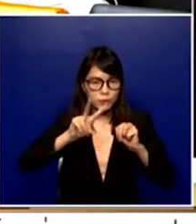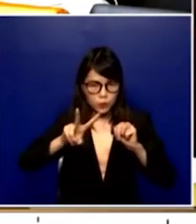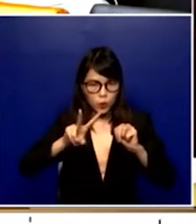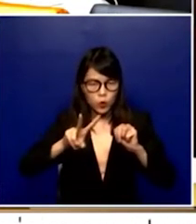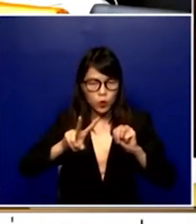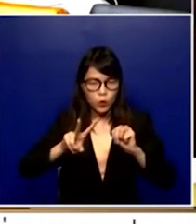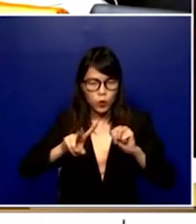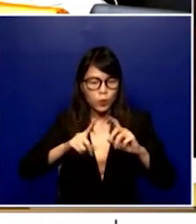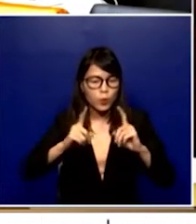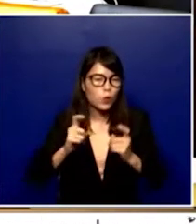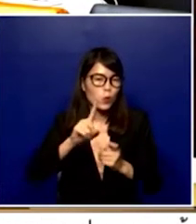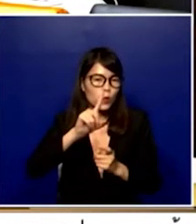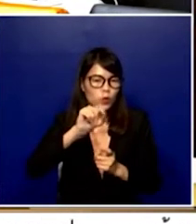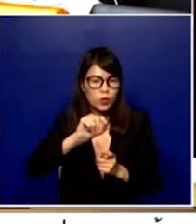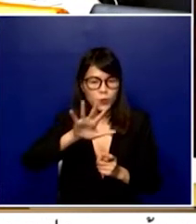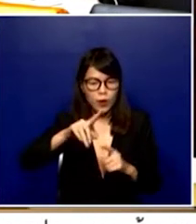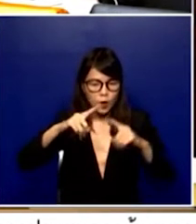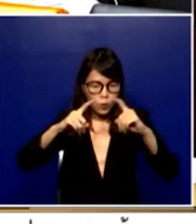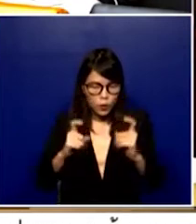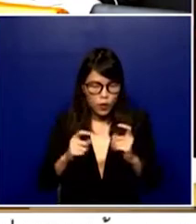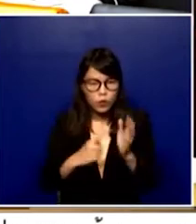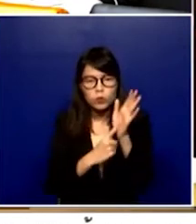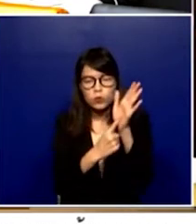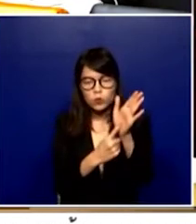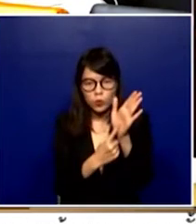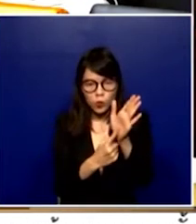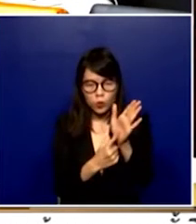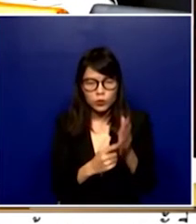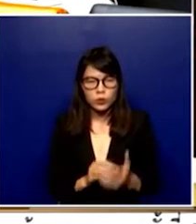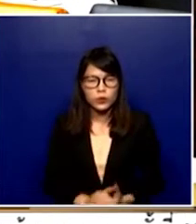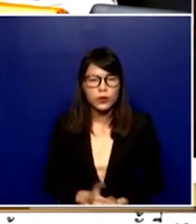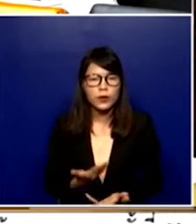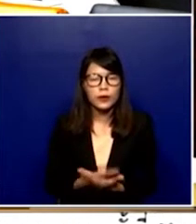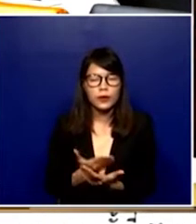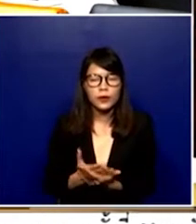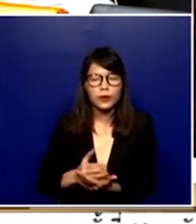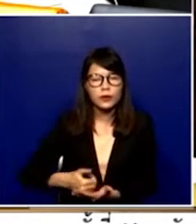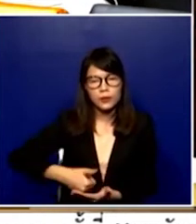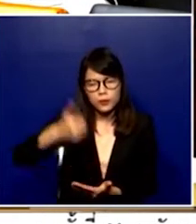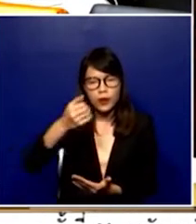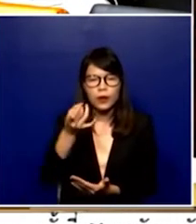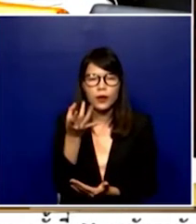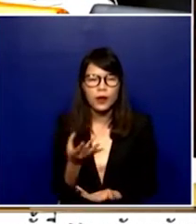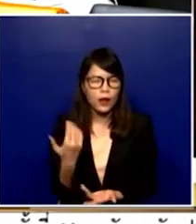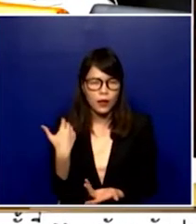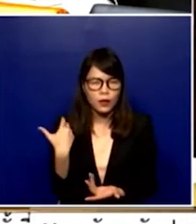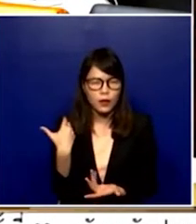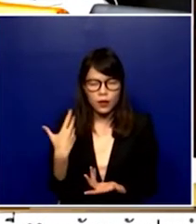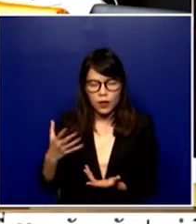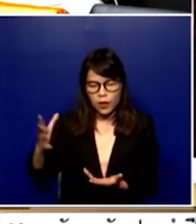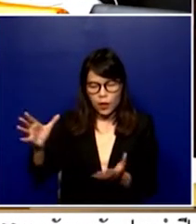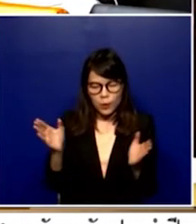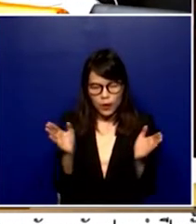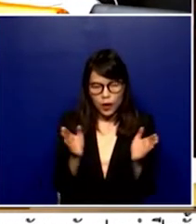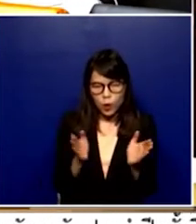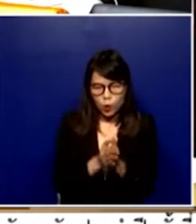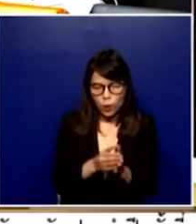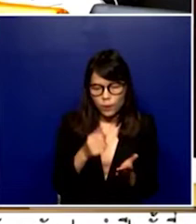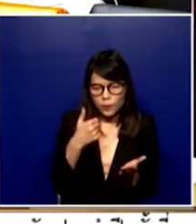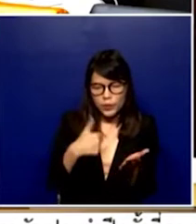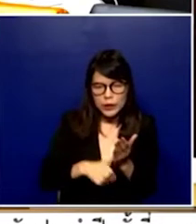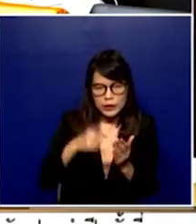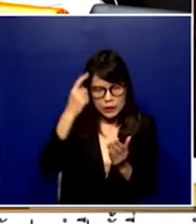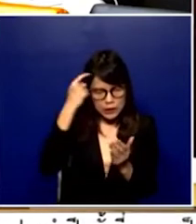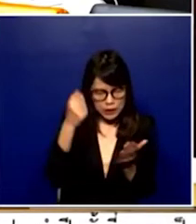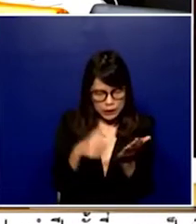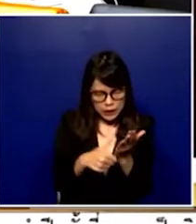วงเล็บดิฉันจะยกตวอย่างเช่นเงิได้อะไรที่เราได้รับมา แลเราไม่ต้องเอาไปคำนวด ไม่ตคิดภาษีประ